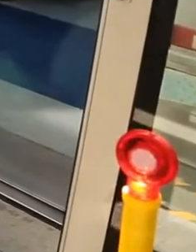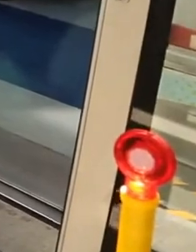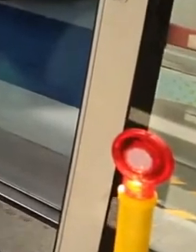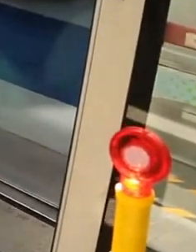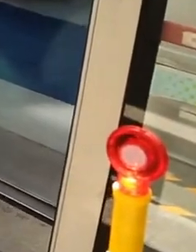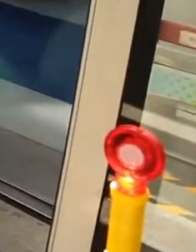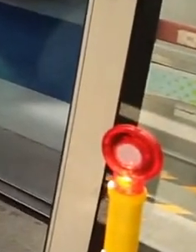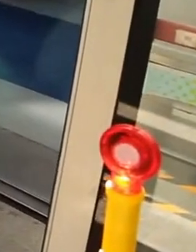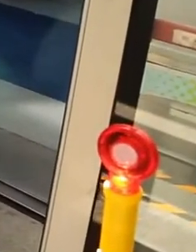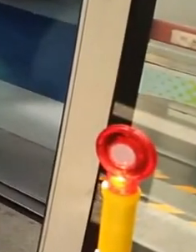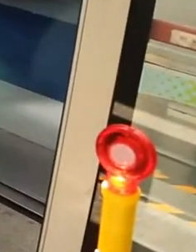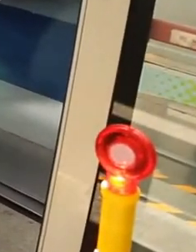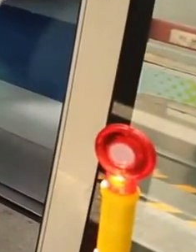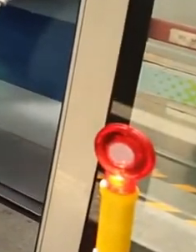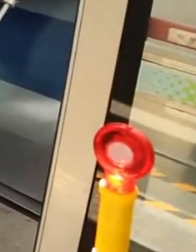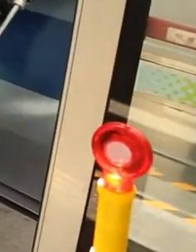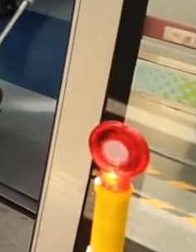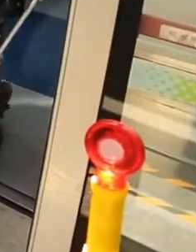그렇죠.